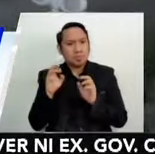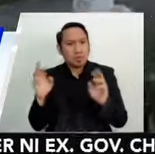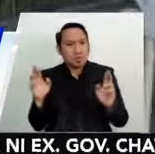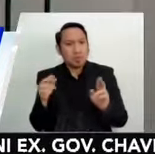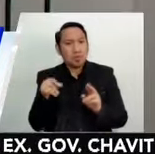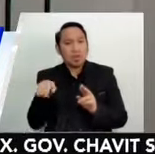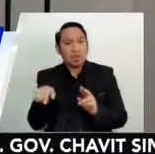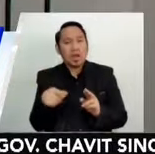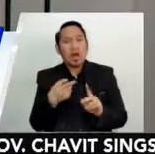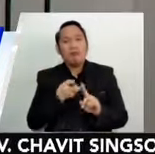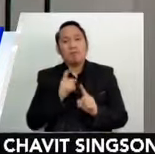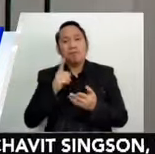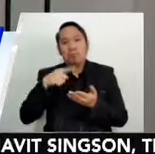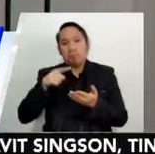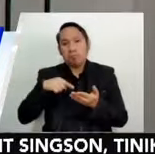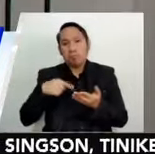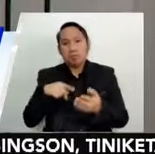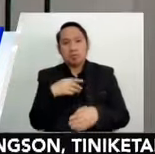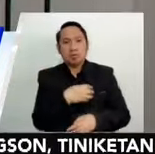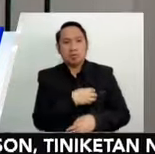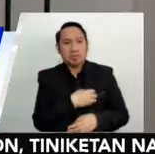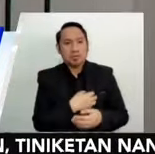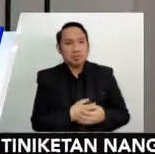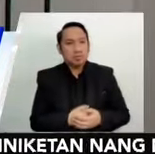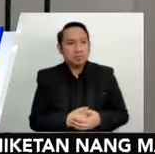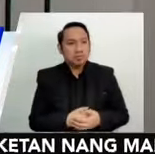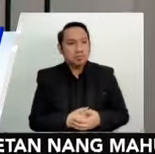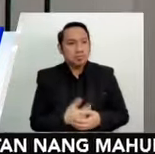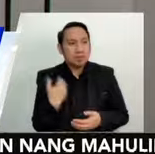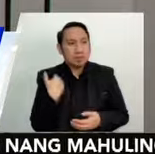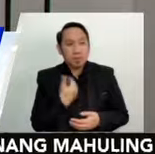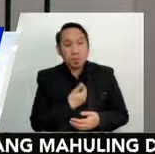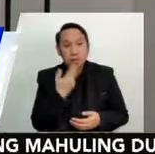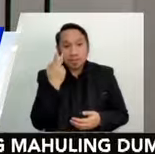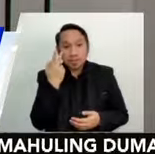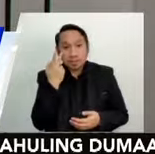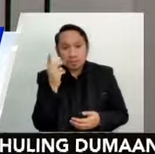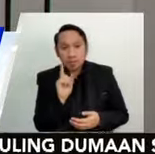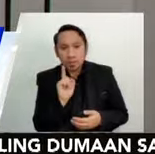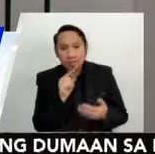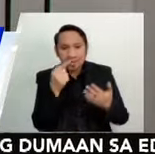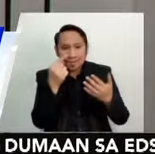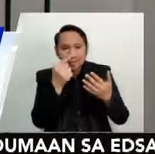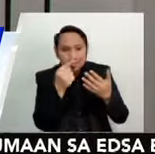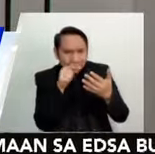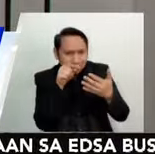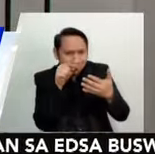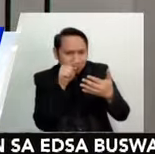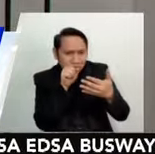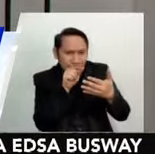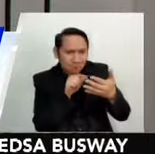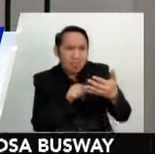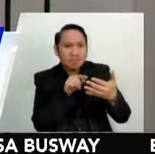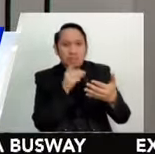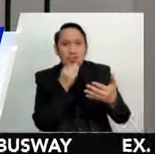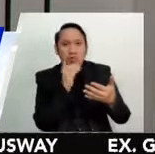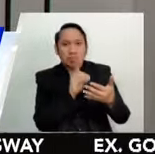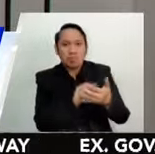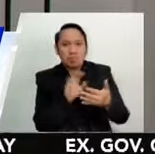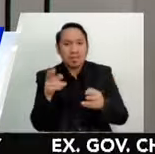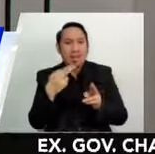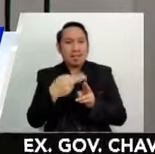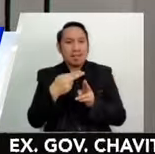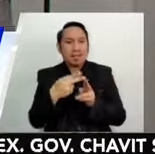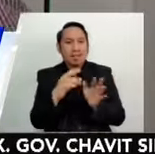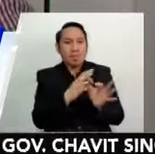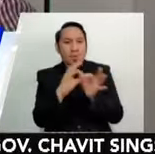PNP. Ang manakita lamang po namin dito ay ilang mga dokumento nagpapangalan doon sa kasalukuyang alkalde. Now, if that